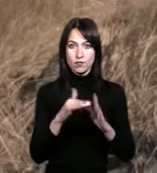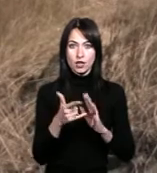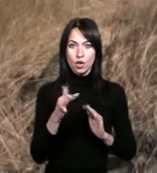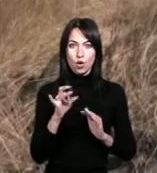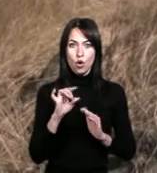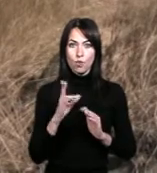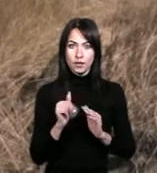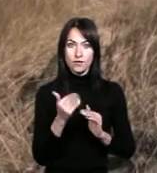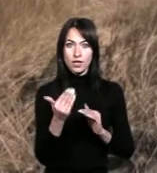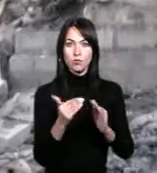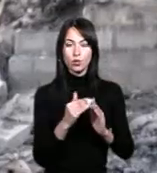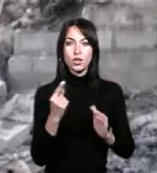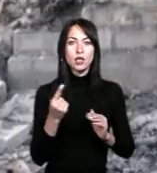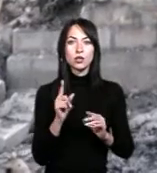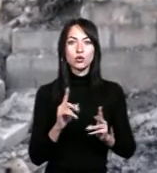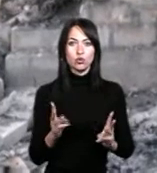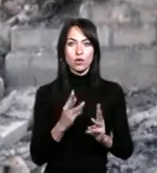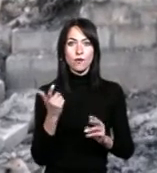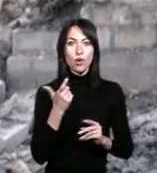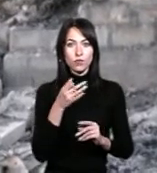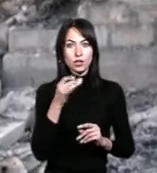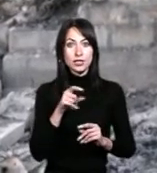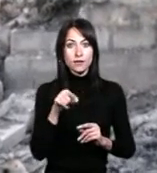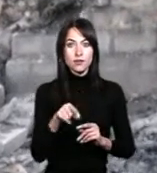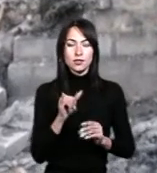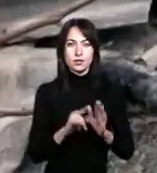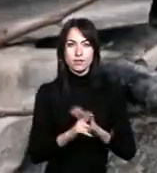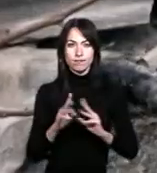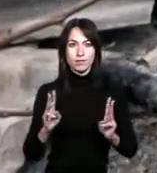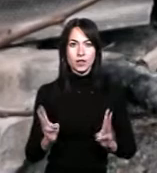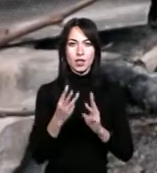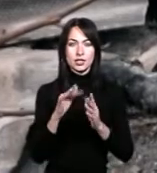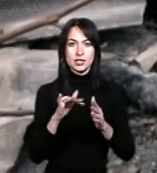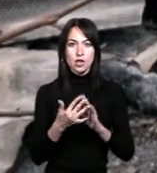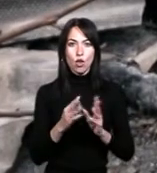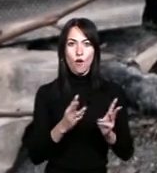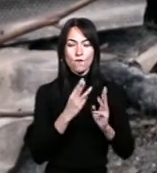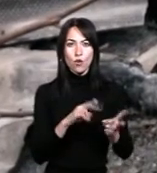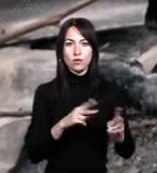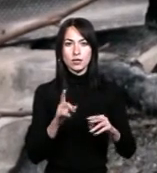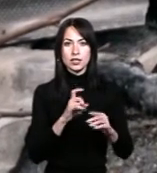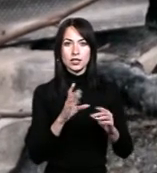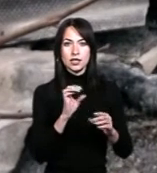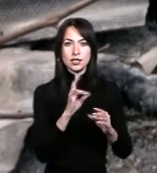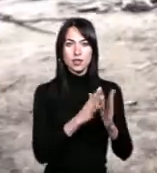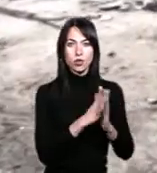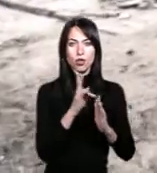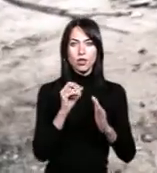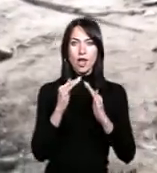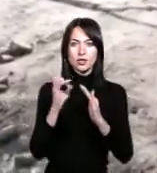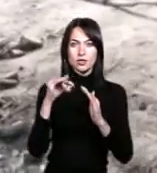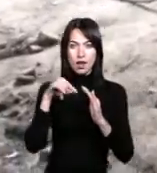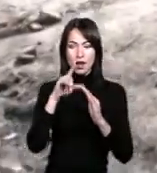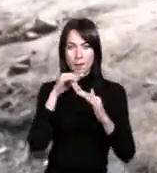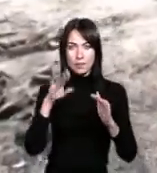їхній будинок єдине, що згорів. Господарі кажуть, звідси й зайнялося село. Вогонь перекинувся з сінника на сарай з птицею. В цьому